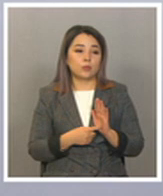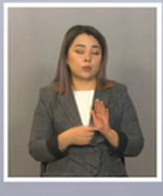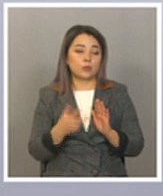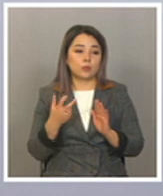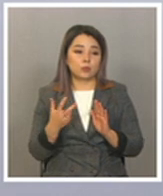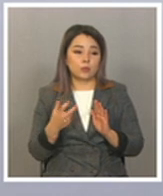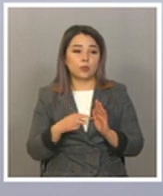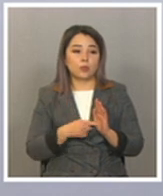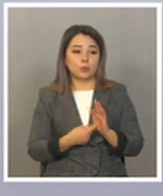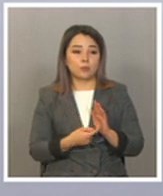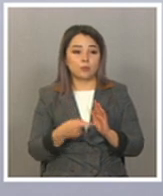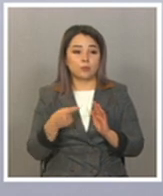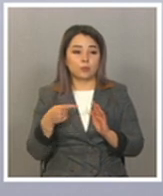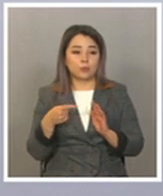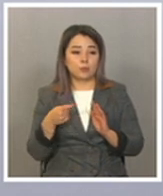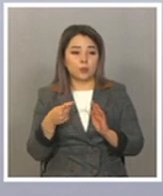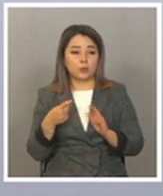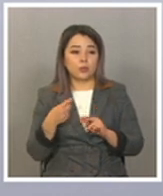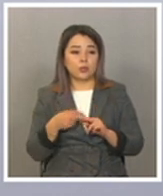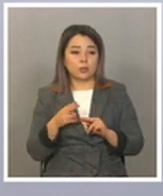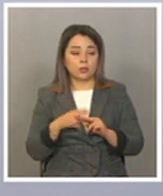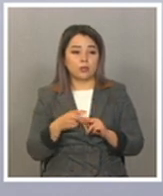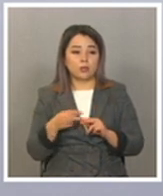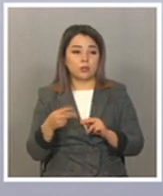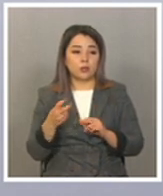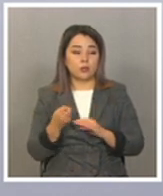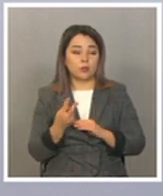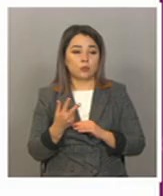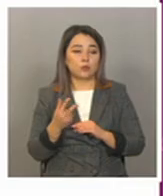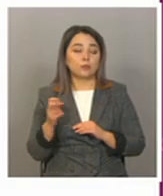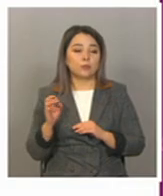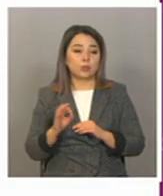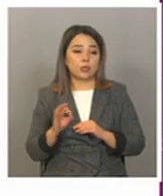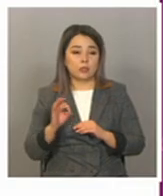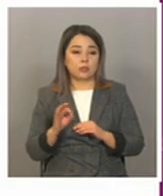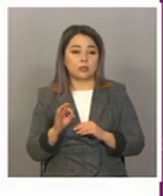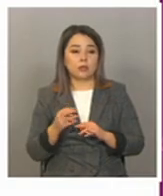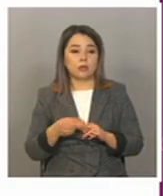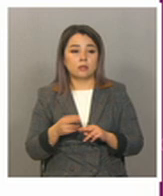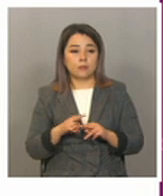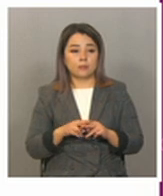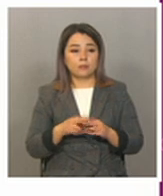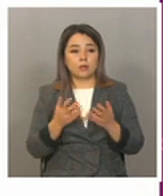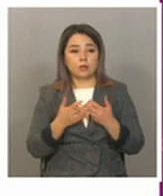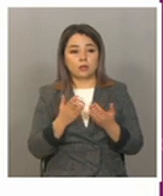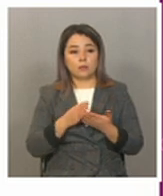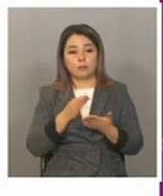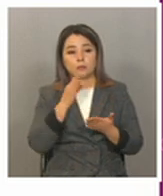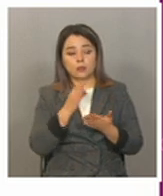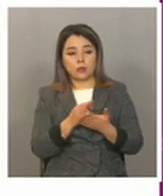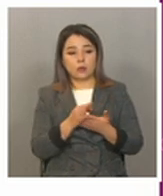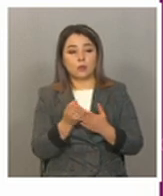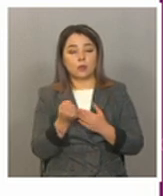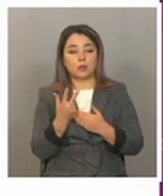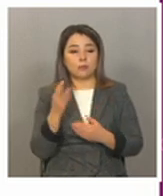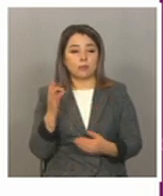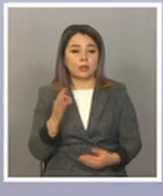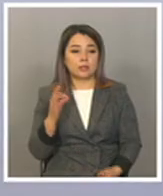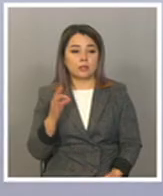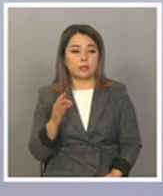300 көбейтілген 100 тең 13%-ке. Демек, есептің жауабы